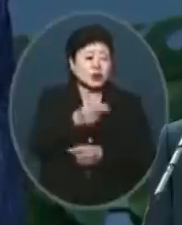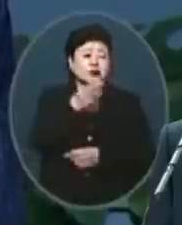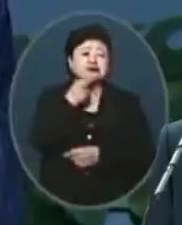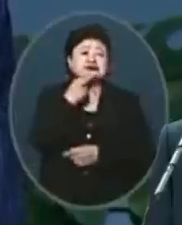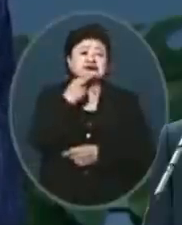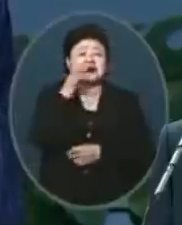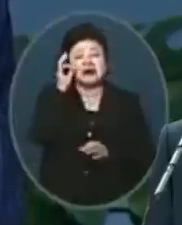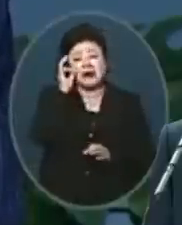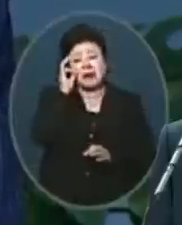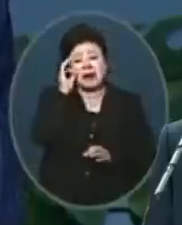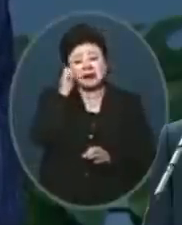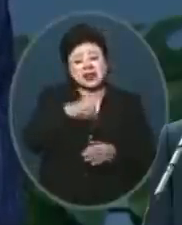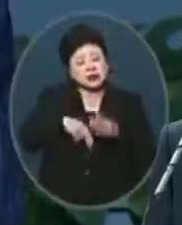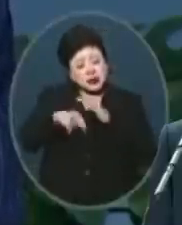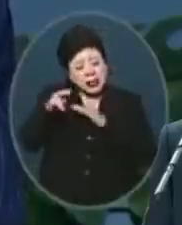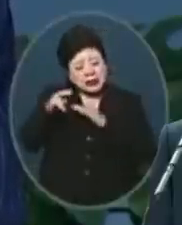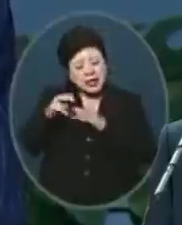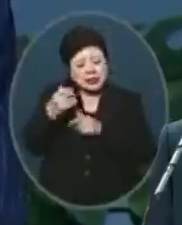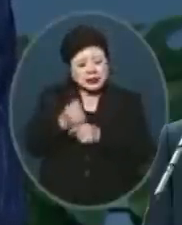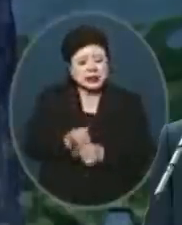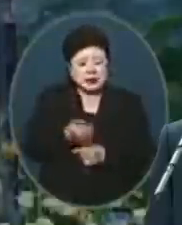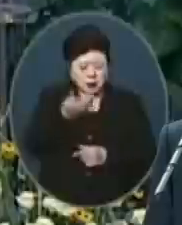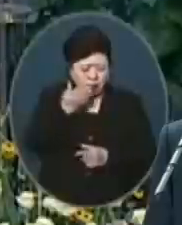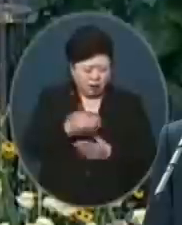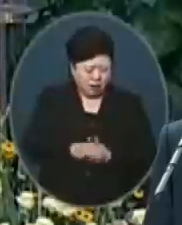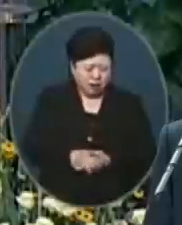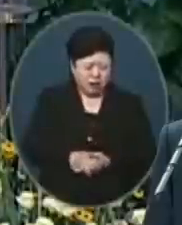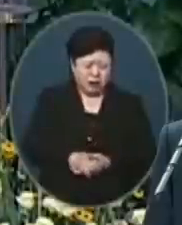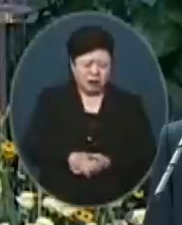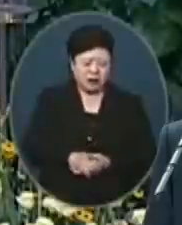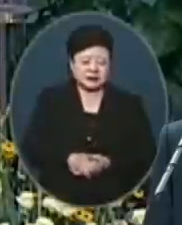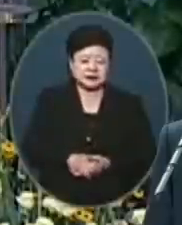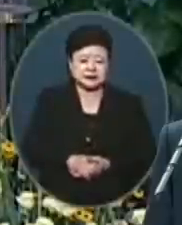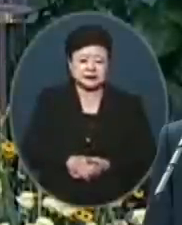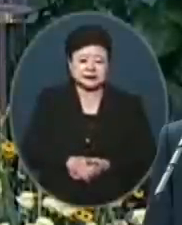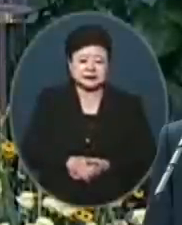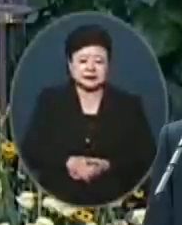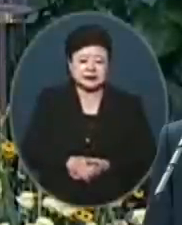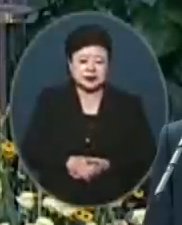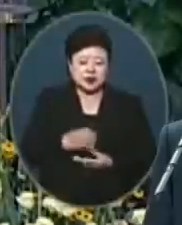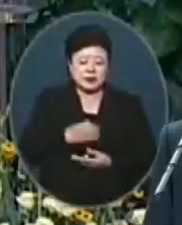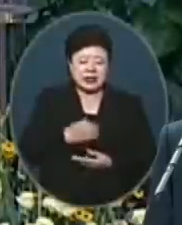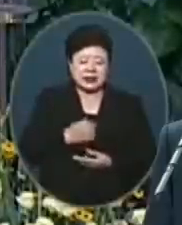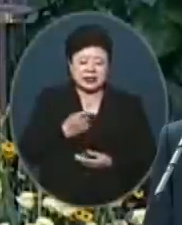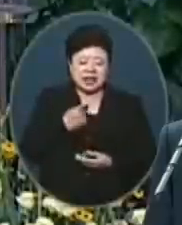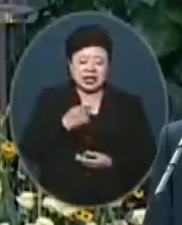않고 그냥 도망치다가 고약한 일을 당하는 것입니다.